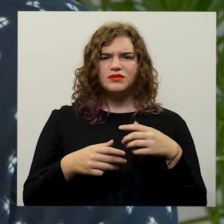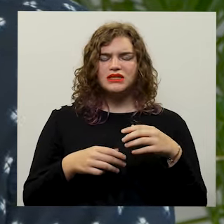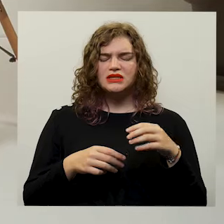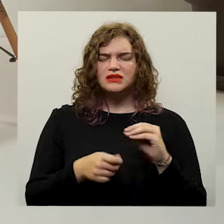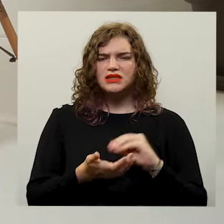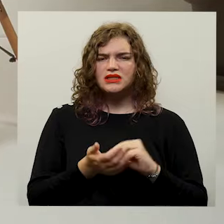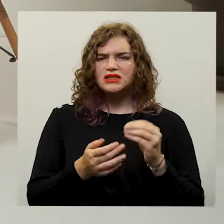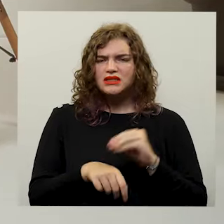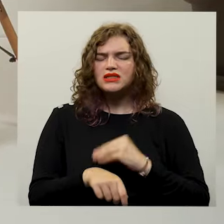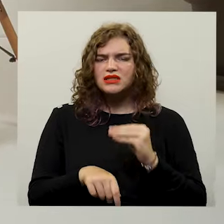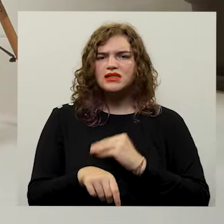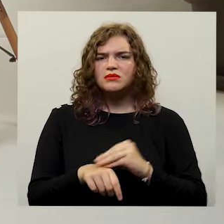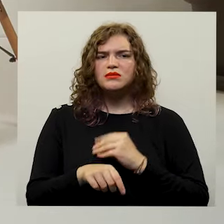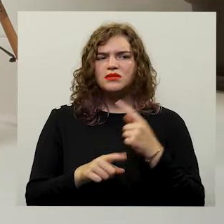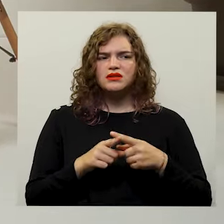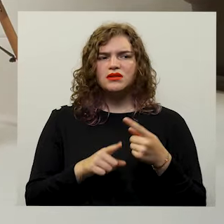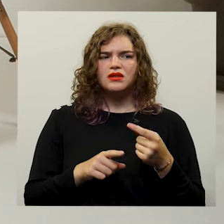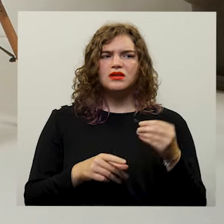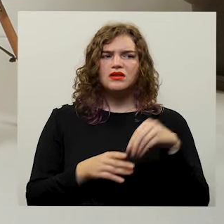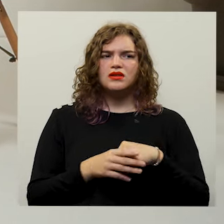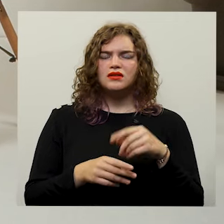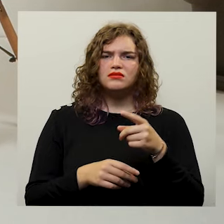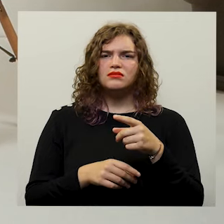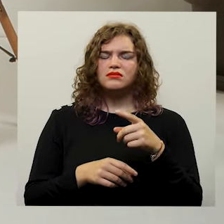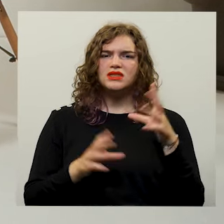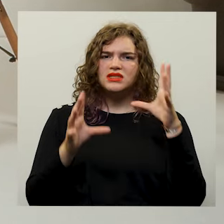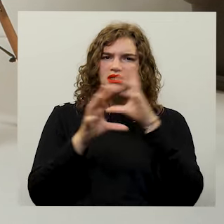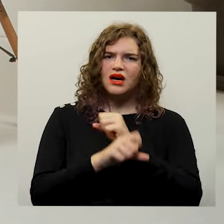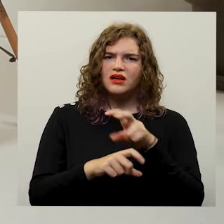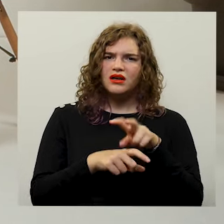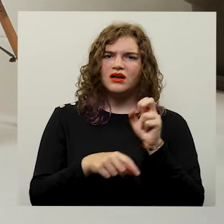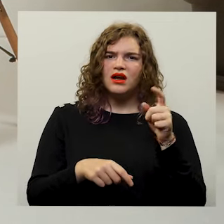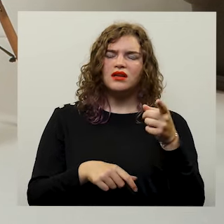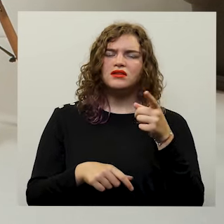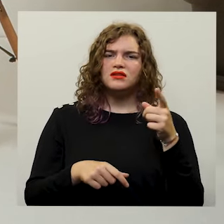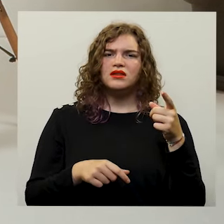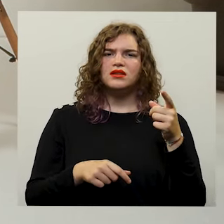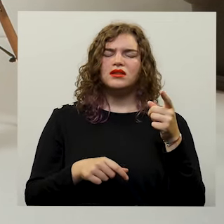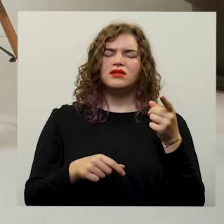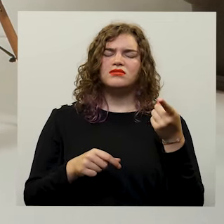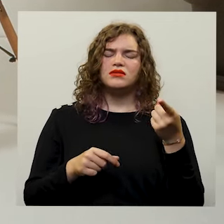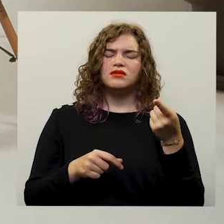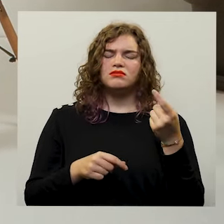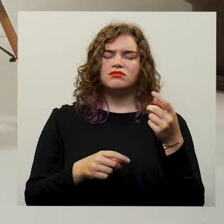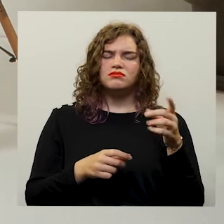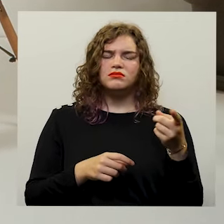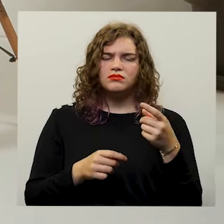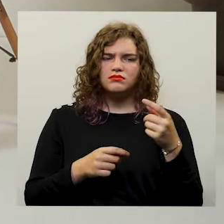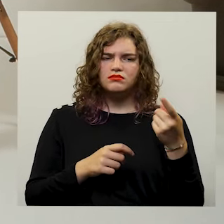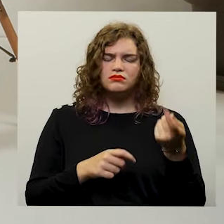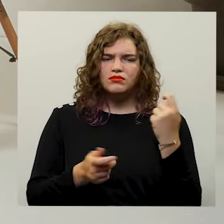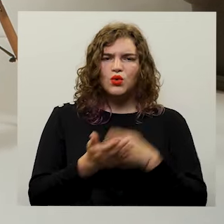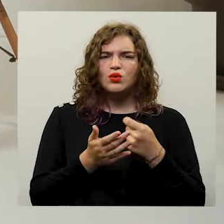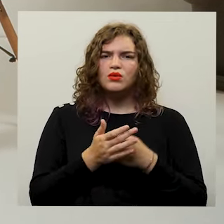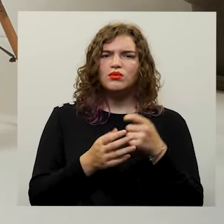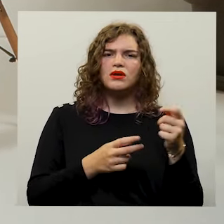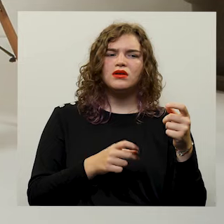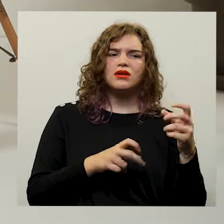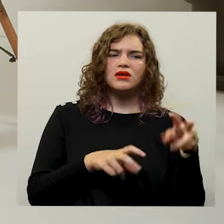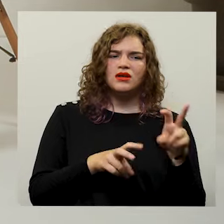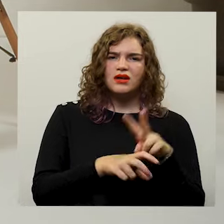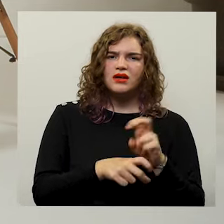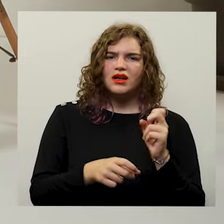lumească. Am văzut, de exemplu, un supermarket, seara, înainte de a închide, pune o muzică un pic așa mai agitată ca să se îndrepte lumea spre ieșire,